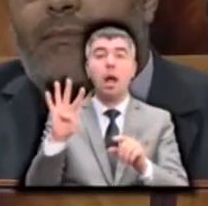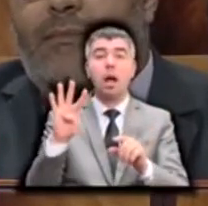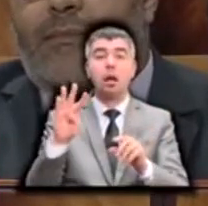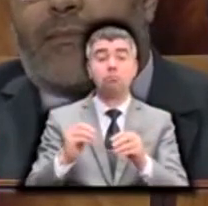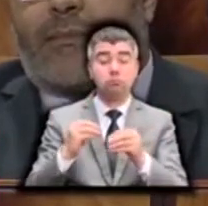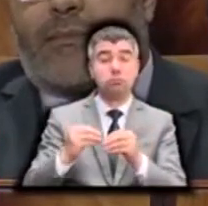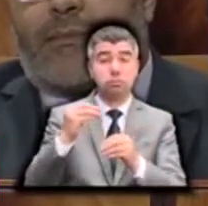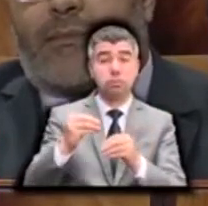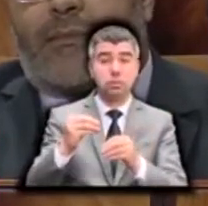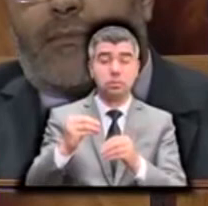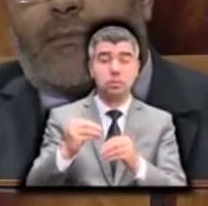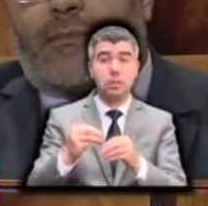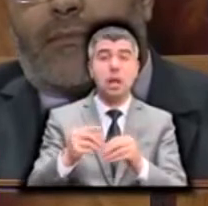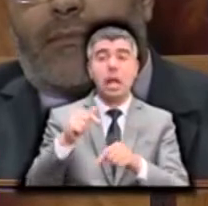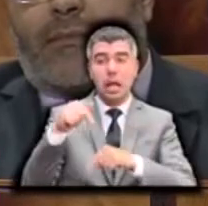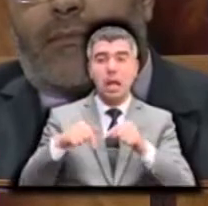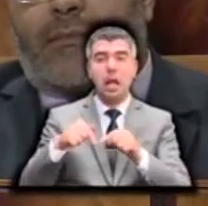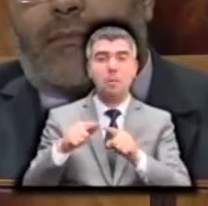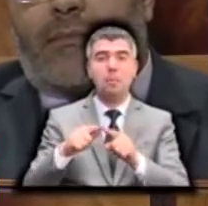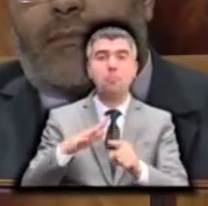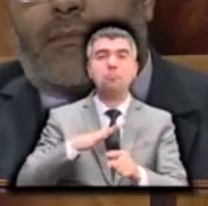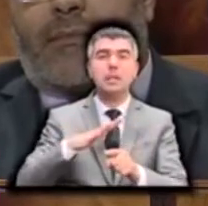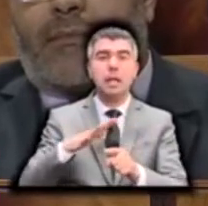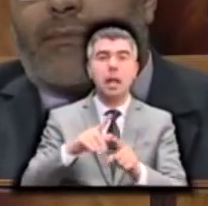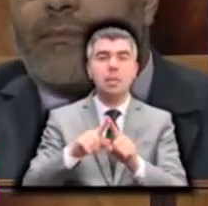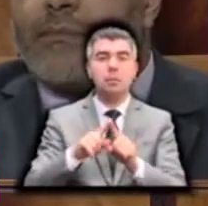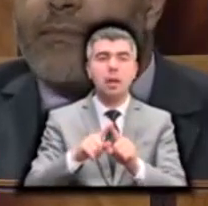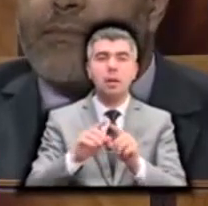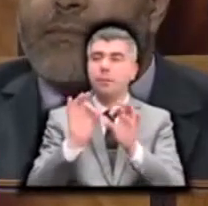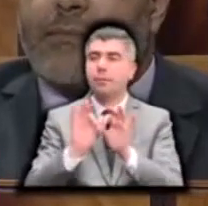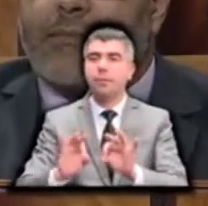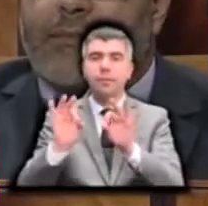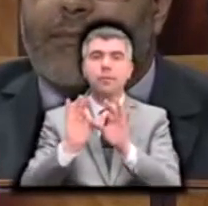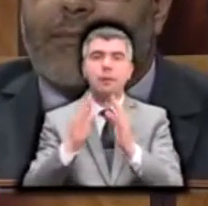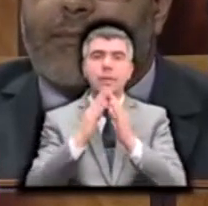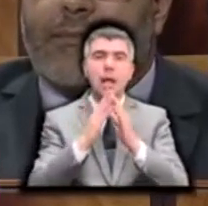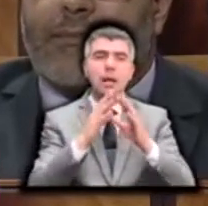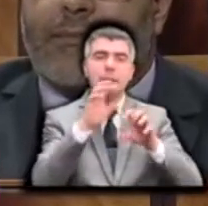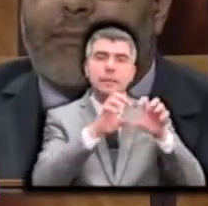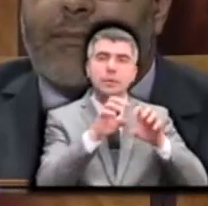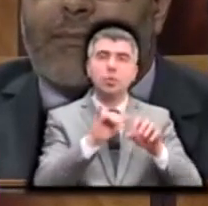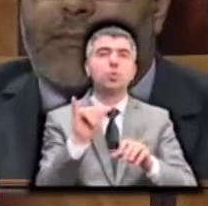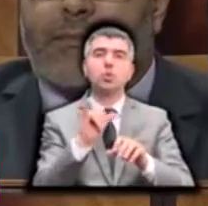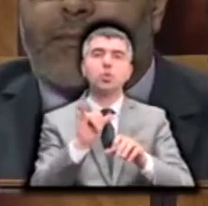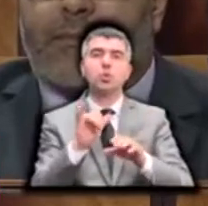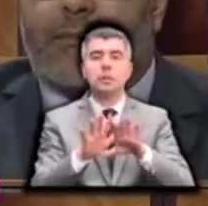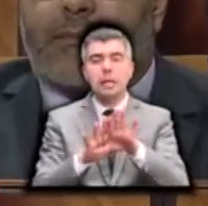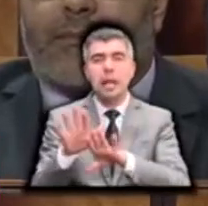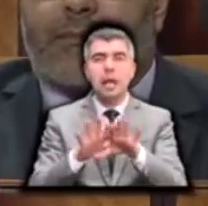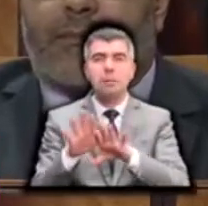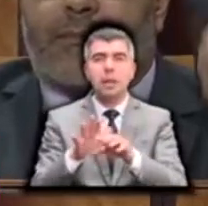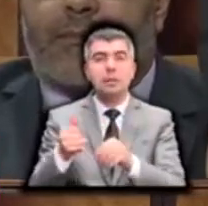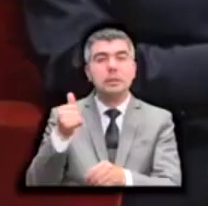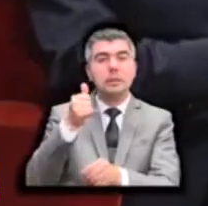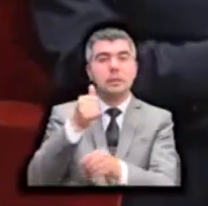عدة مدن بأنها ستعلن بدون صفيح، ولكن ذلك لم يحدث ولم يقع. أشنا هي تدابير السيد الوزير وأنتم على رأس هذه الوزارة